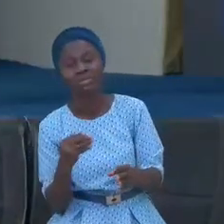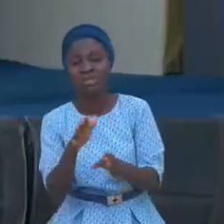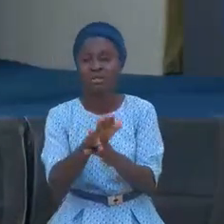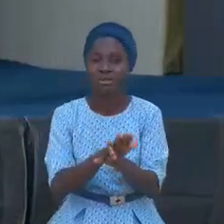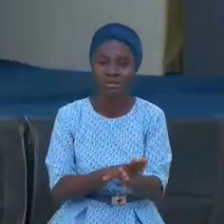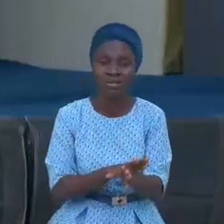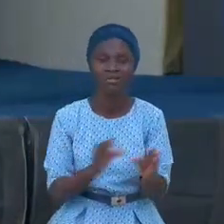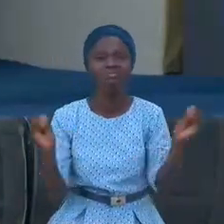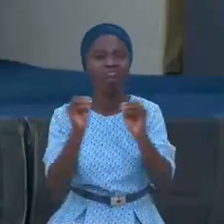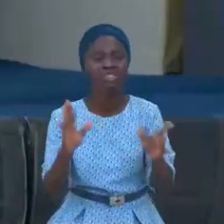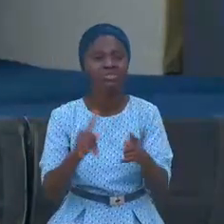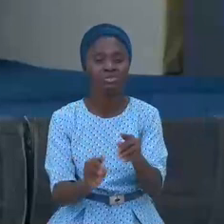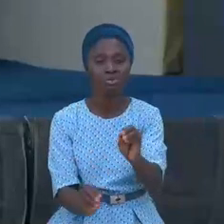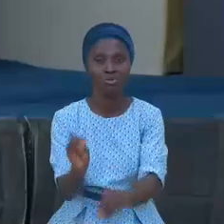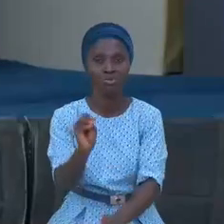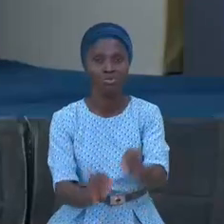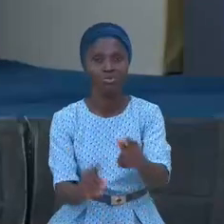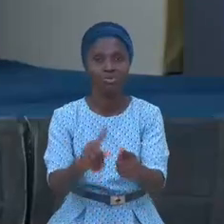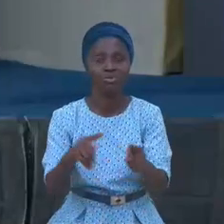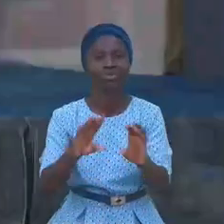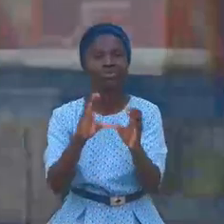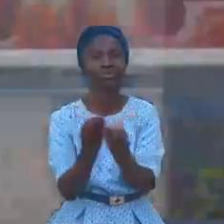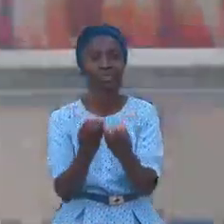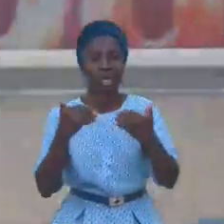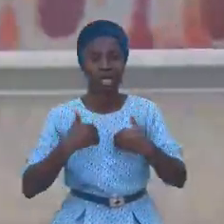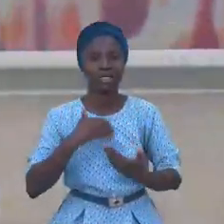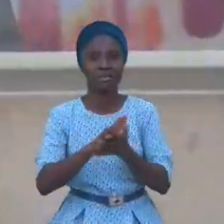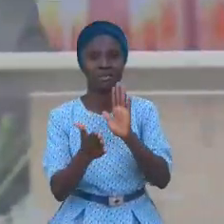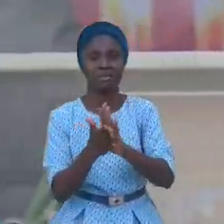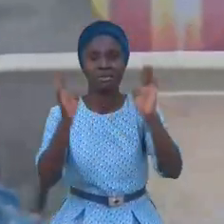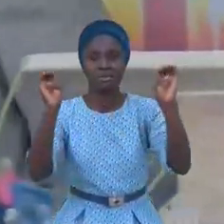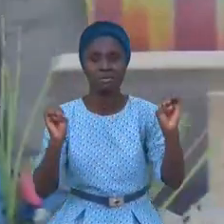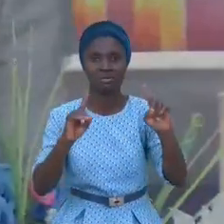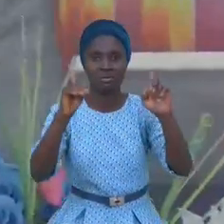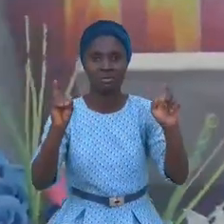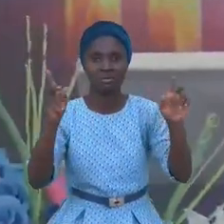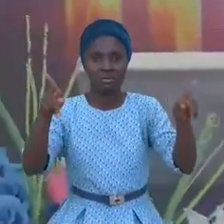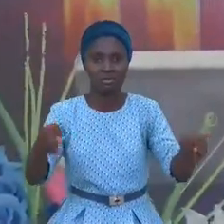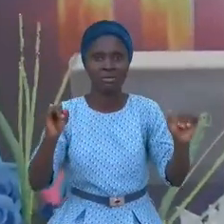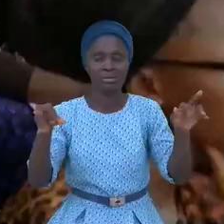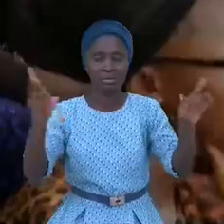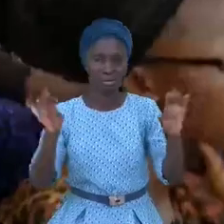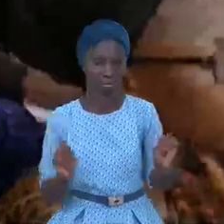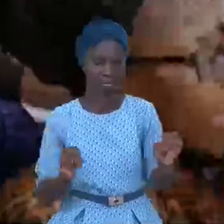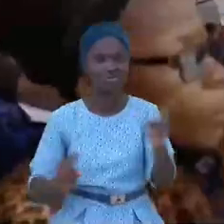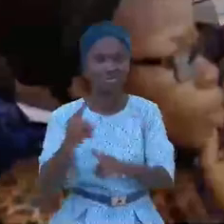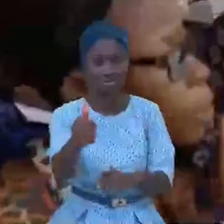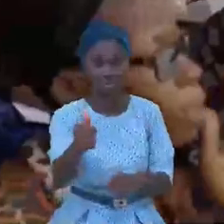contribuer à la société. Il a expiré. Moi, je ne vais pas expirer.